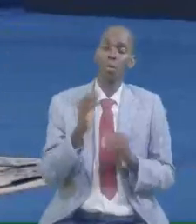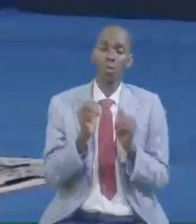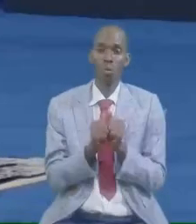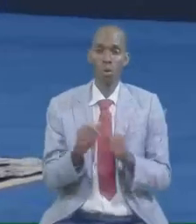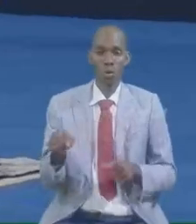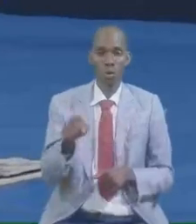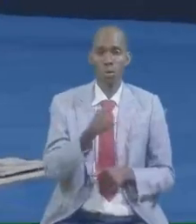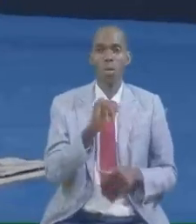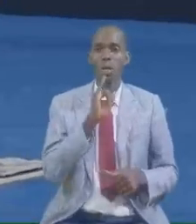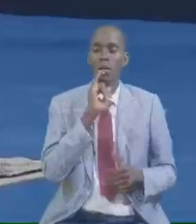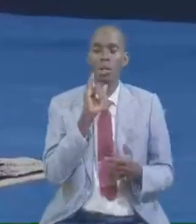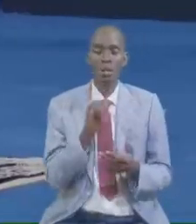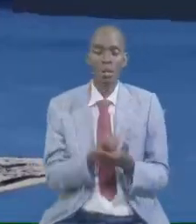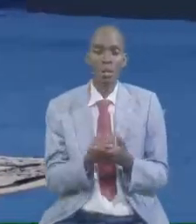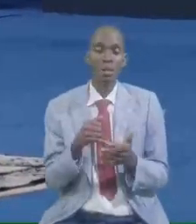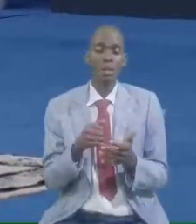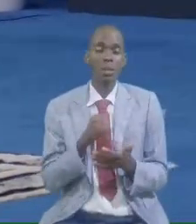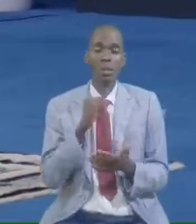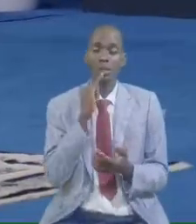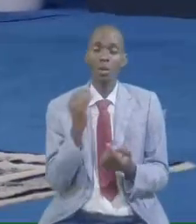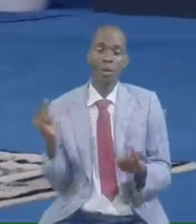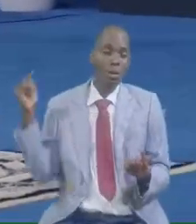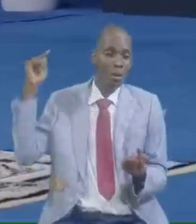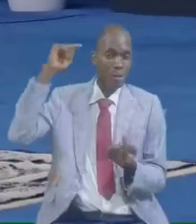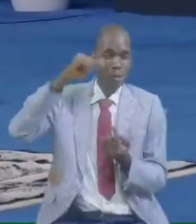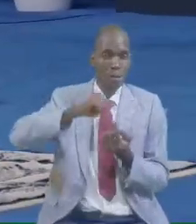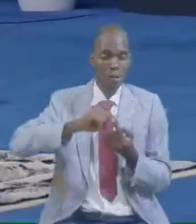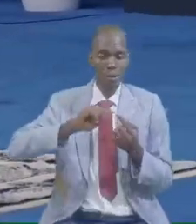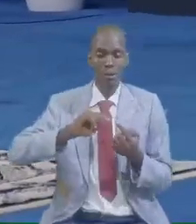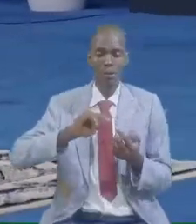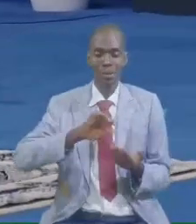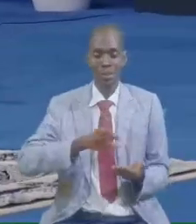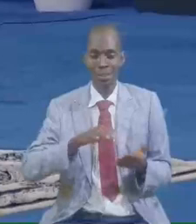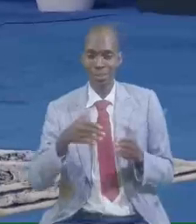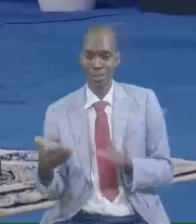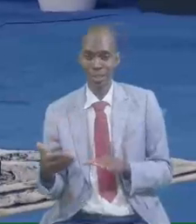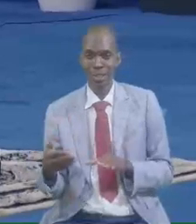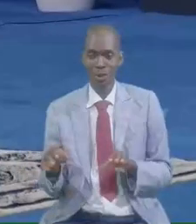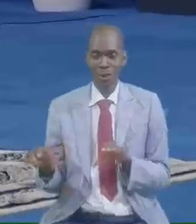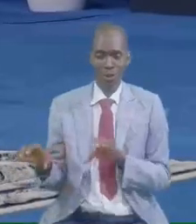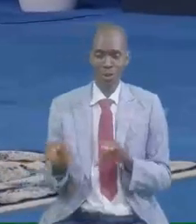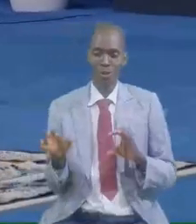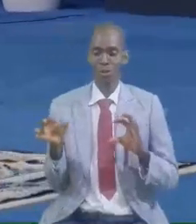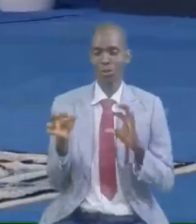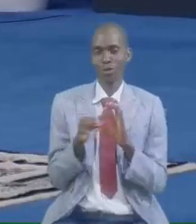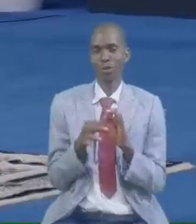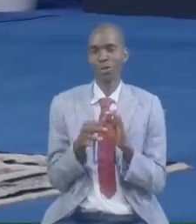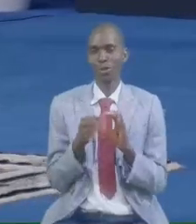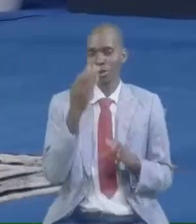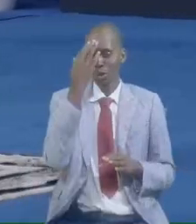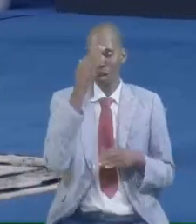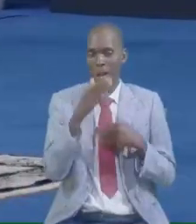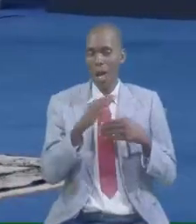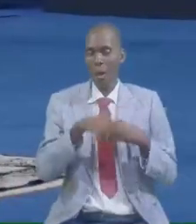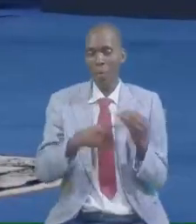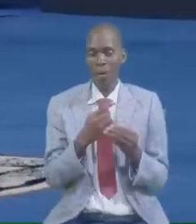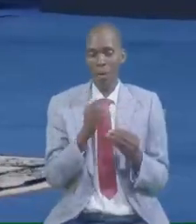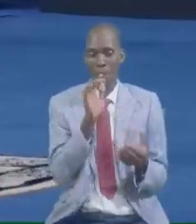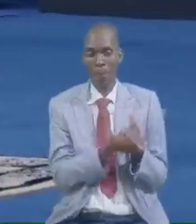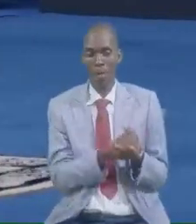toi. C'est jusqu'à ce que la mort vous joigne. Vous savez, l'homme et la femme sur